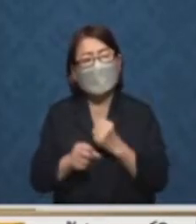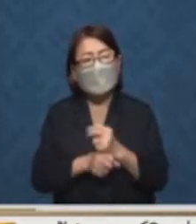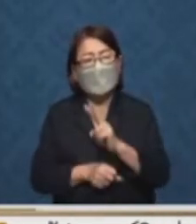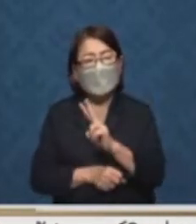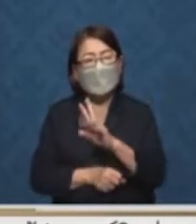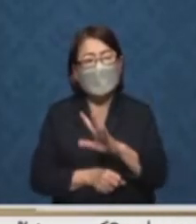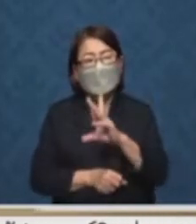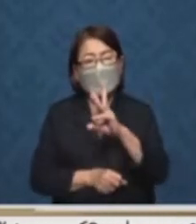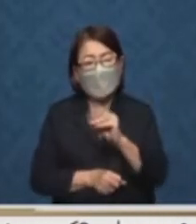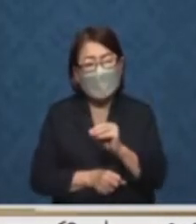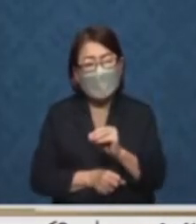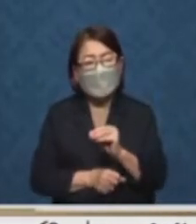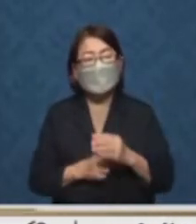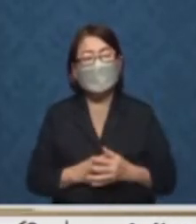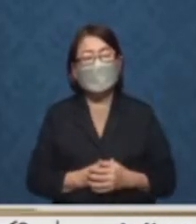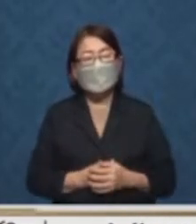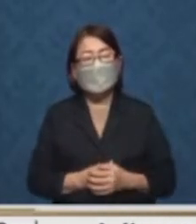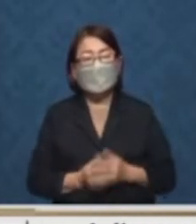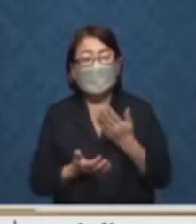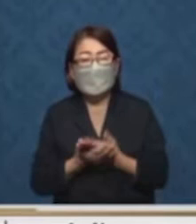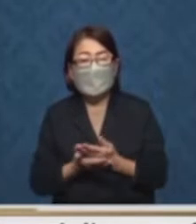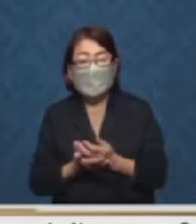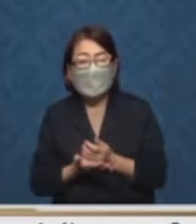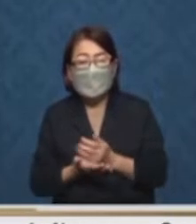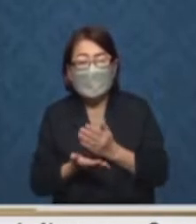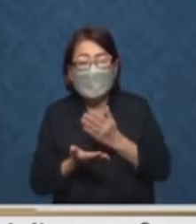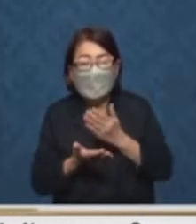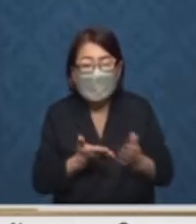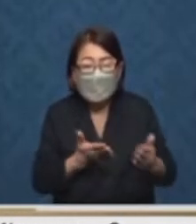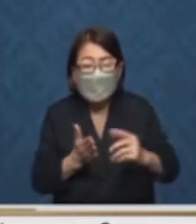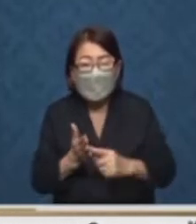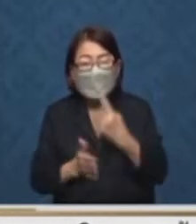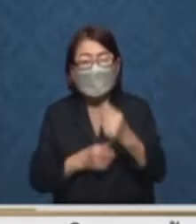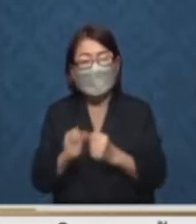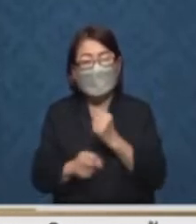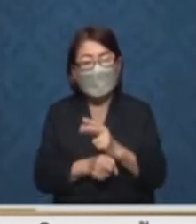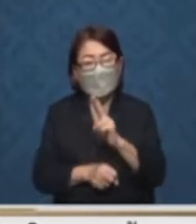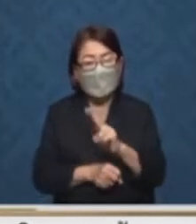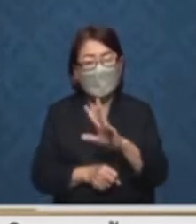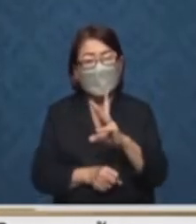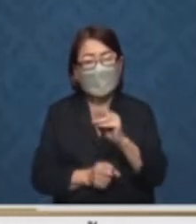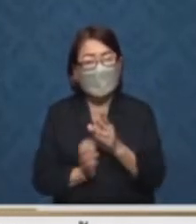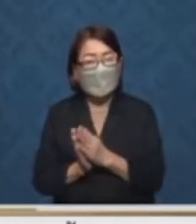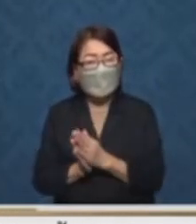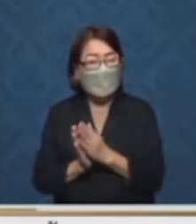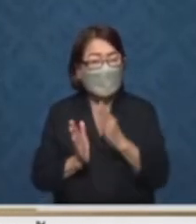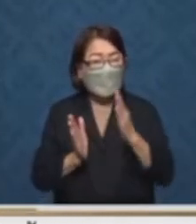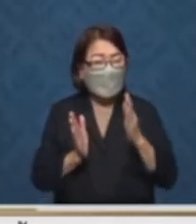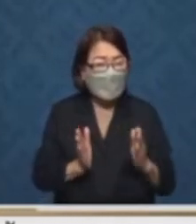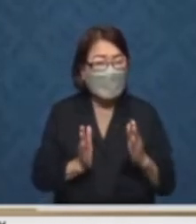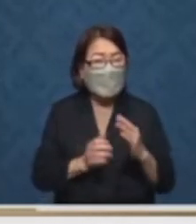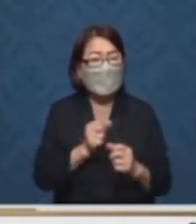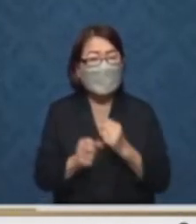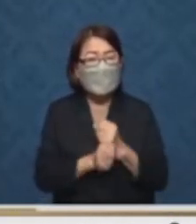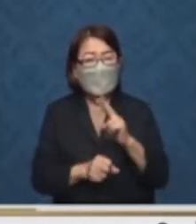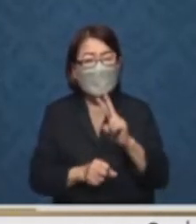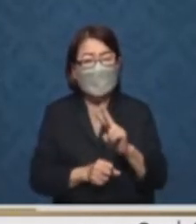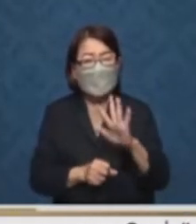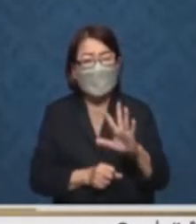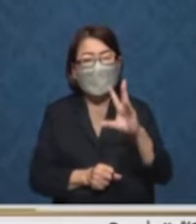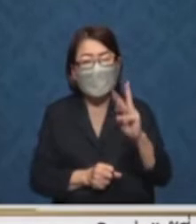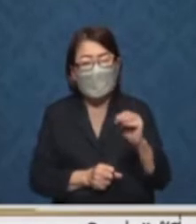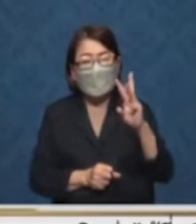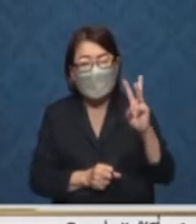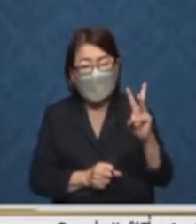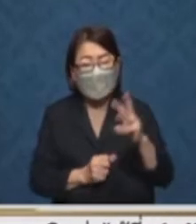2560และจ่ายเงินนะครับตั้งแต่ปี2560ไปถึงปีงบประมาณ2566